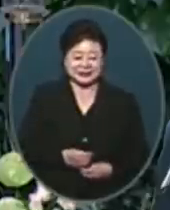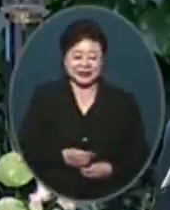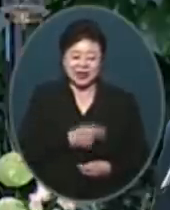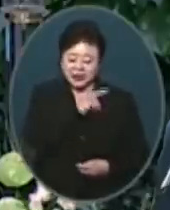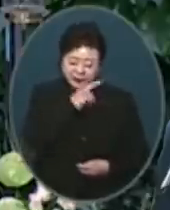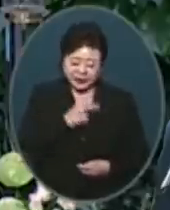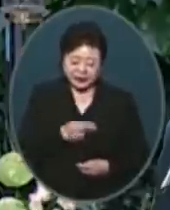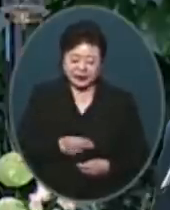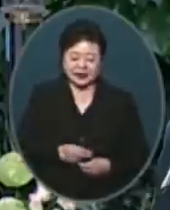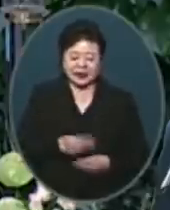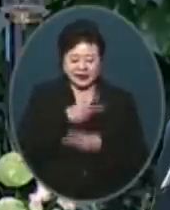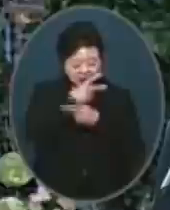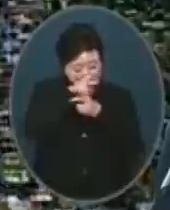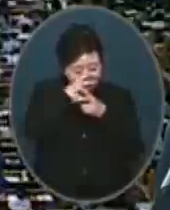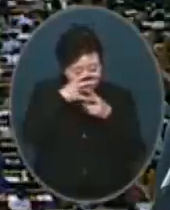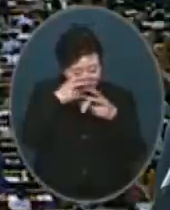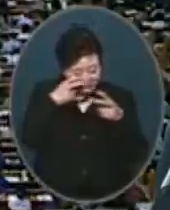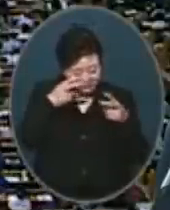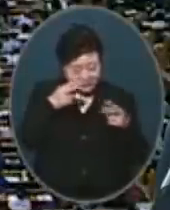편안하게